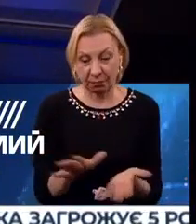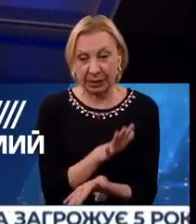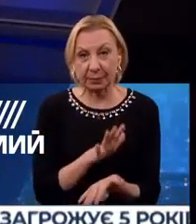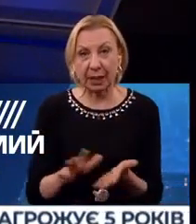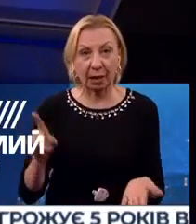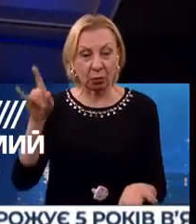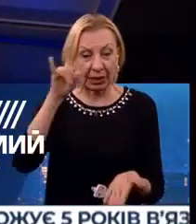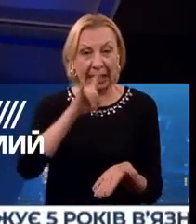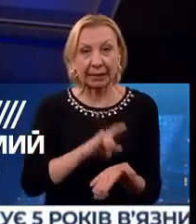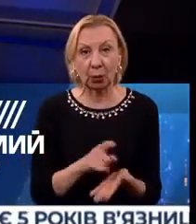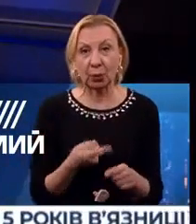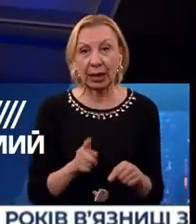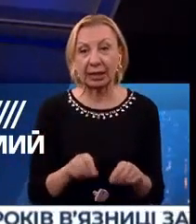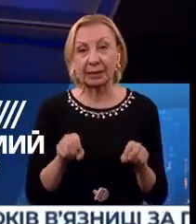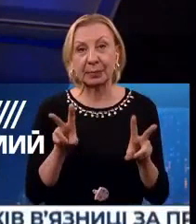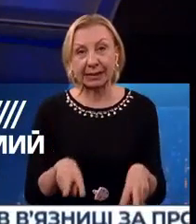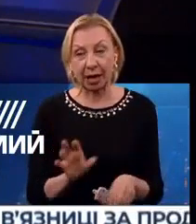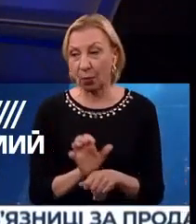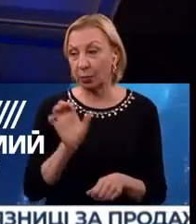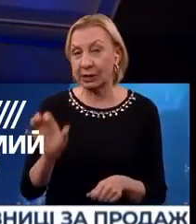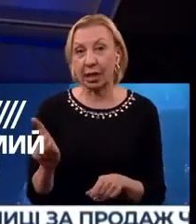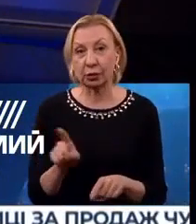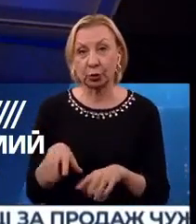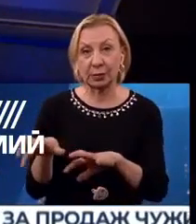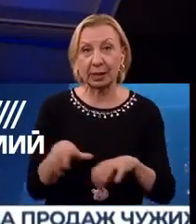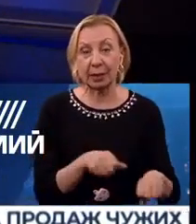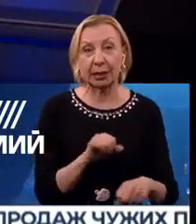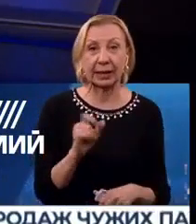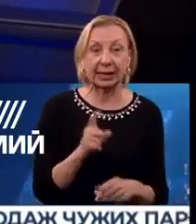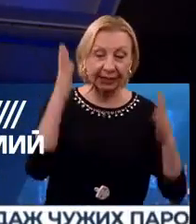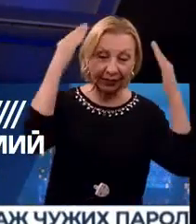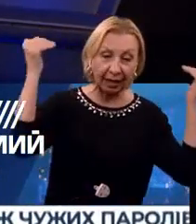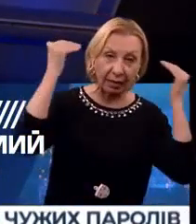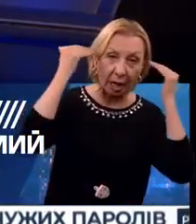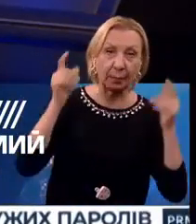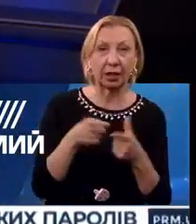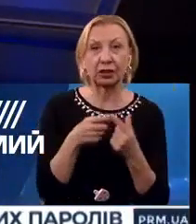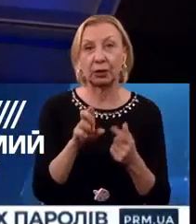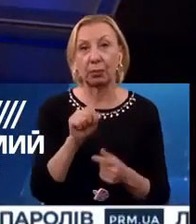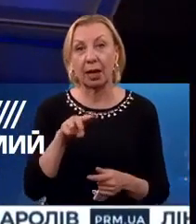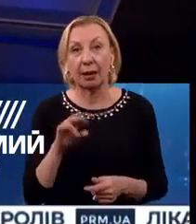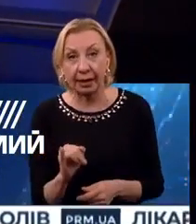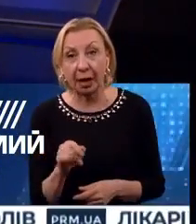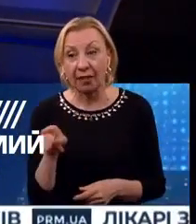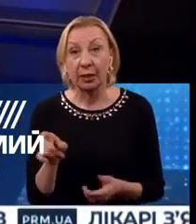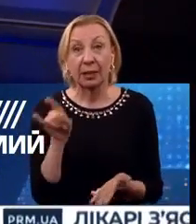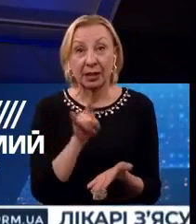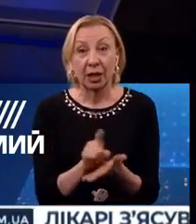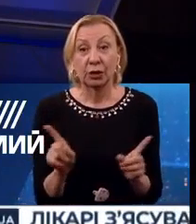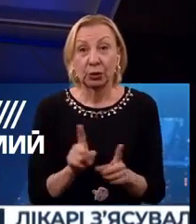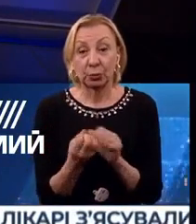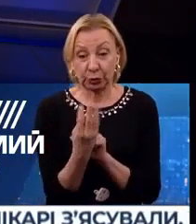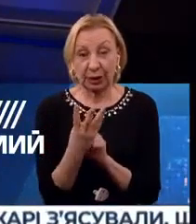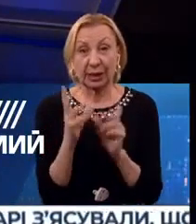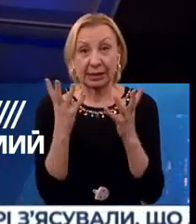літак, які спеціально послали, щоб забрати їх з Балі чи з В'єтнама, А він прилітає, і замість того, щоб 14